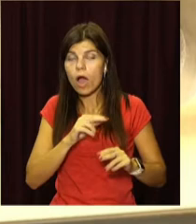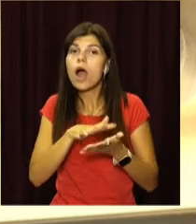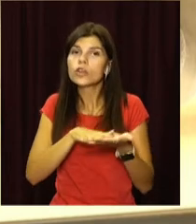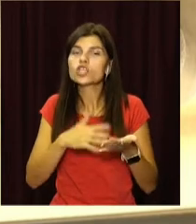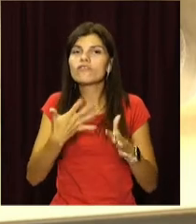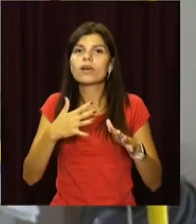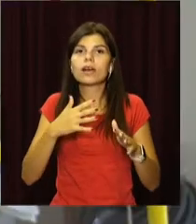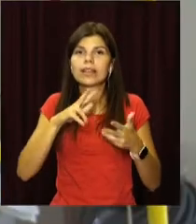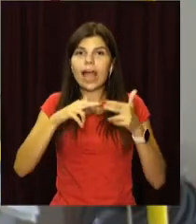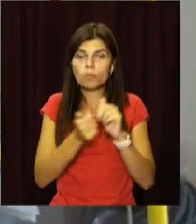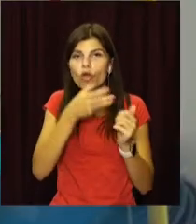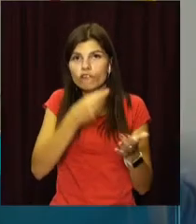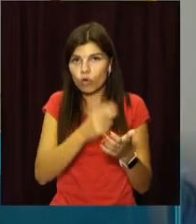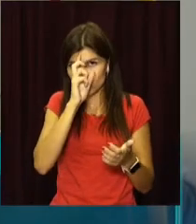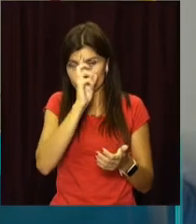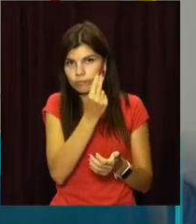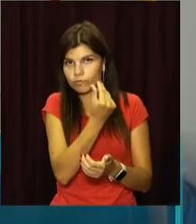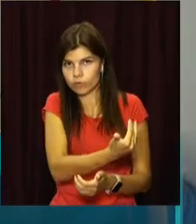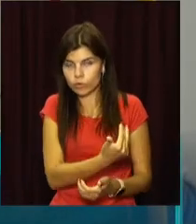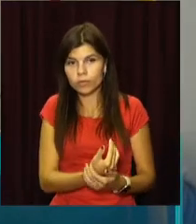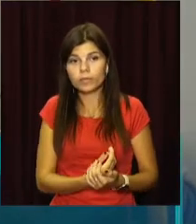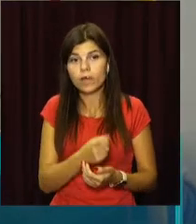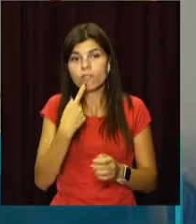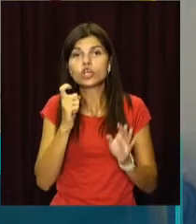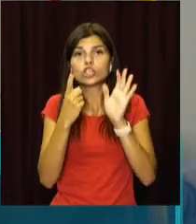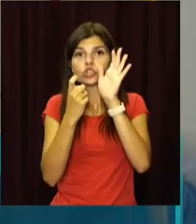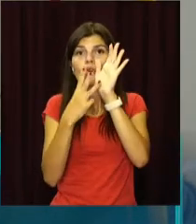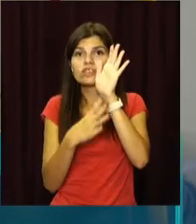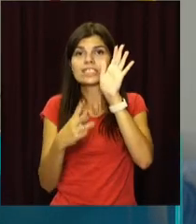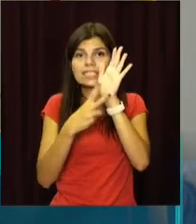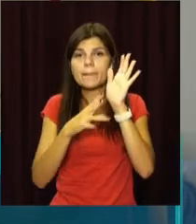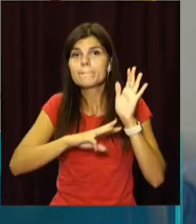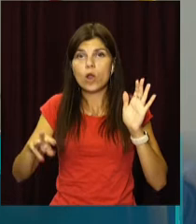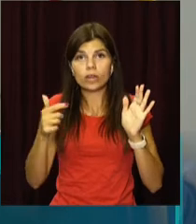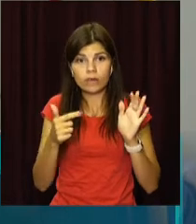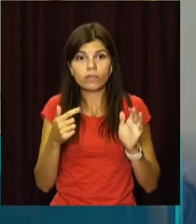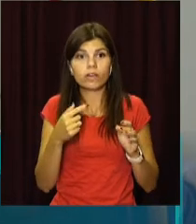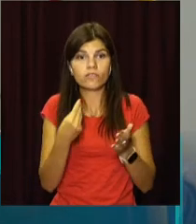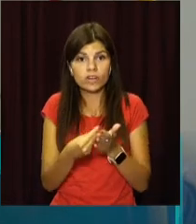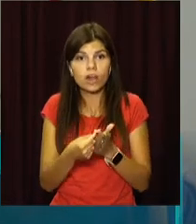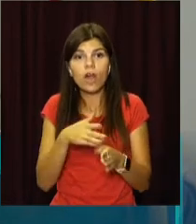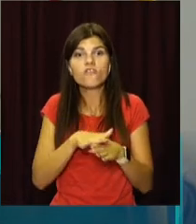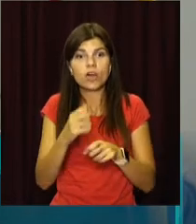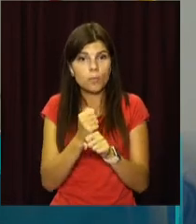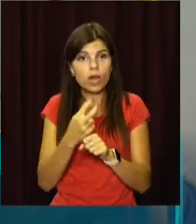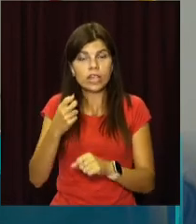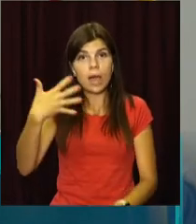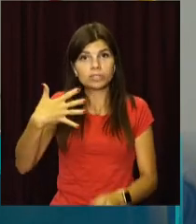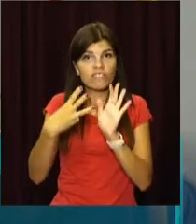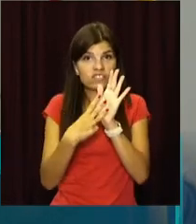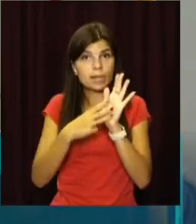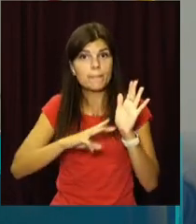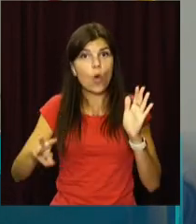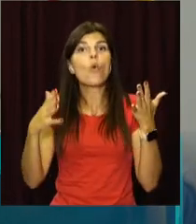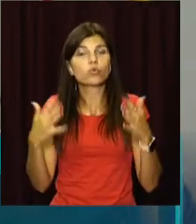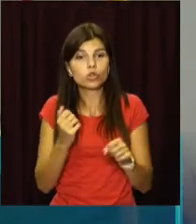з міського бюджету. Загальне фінансування – 187 мільйонів. На теперішній час виконані роботи на 58